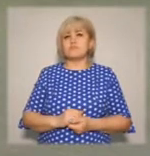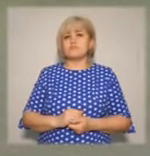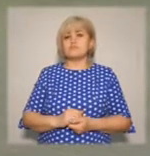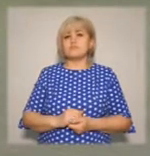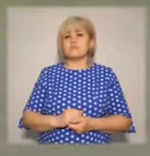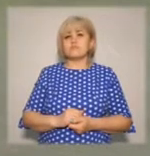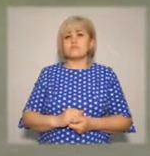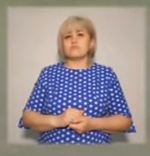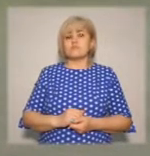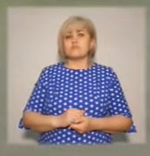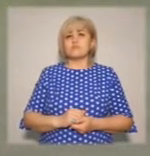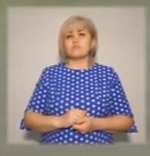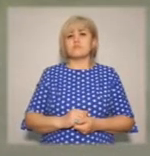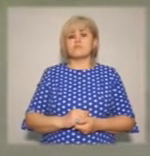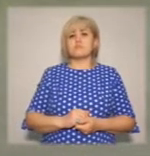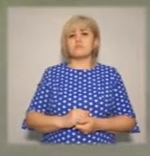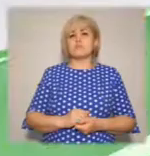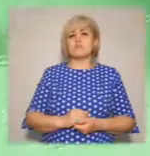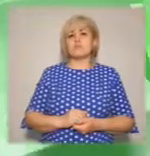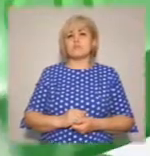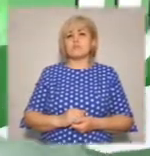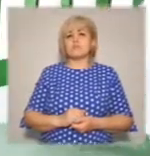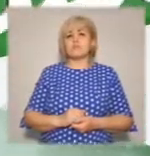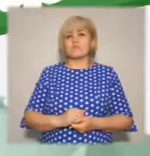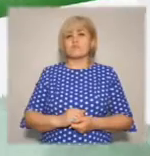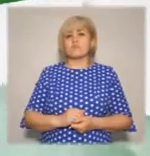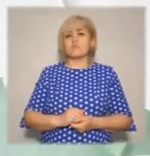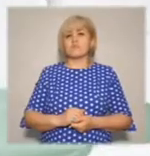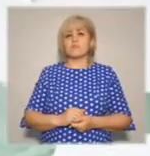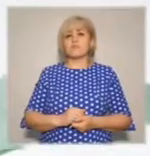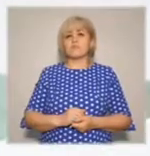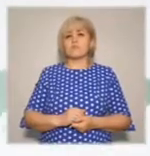что, ну, для меня это всегда было важно.